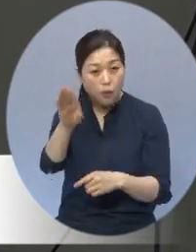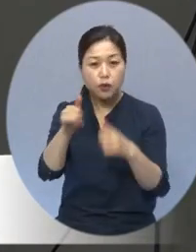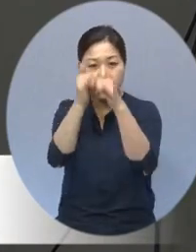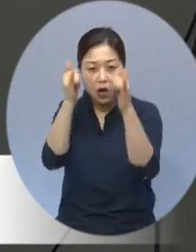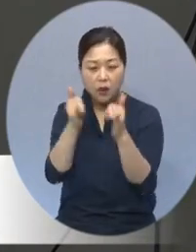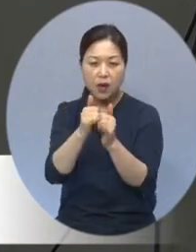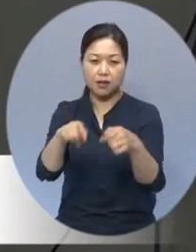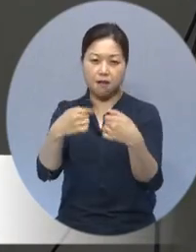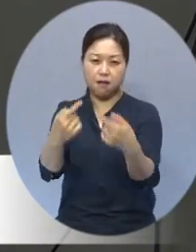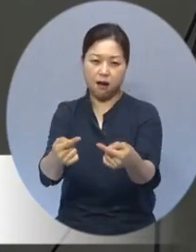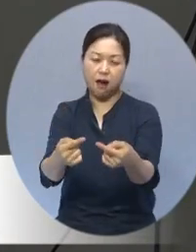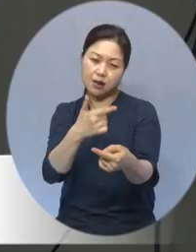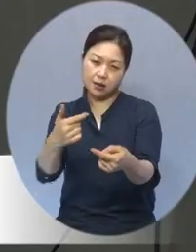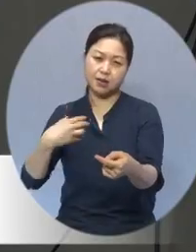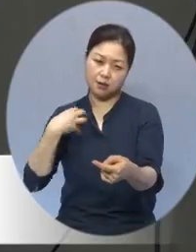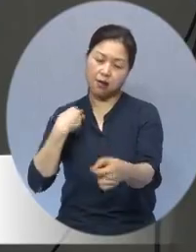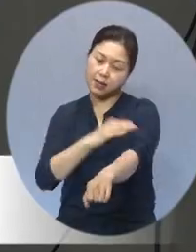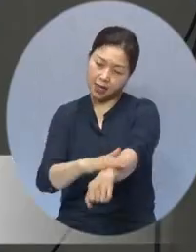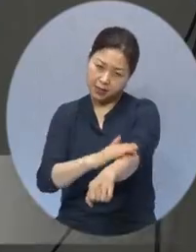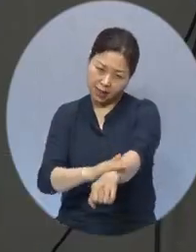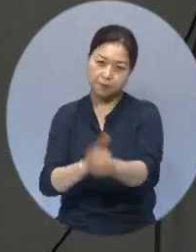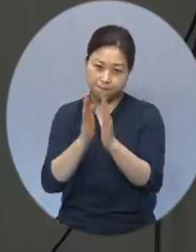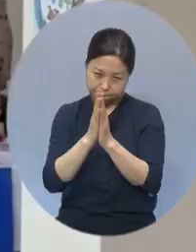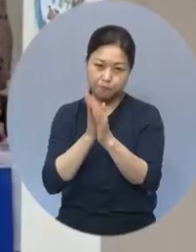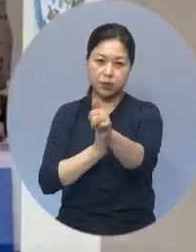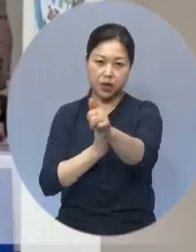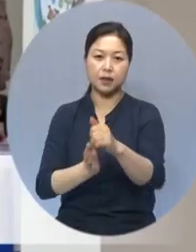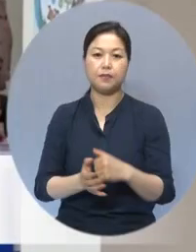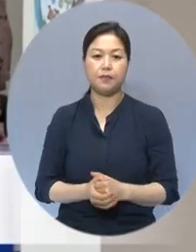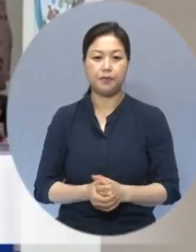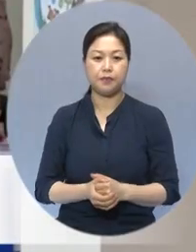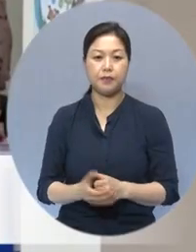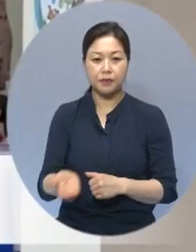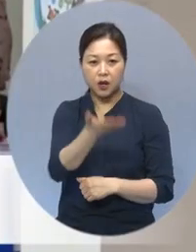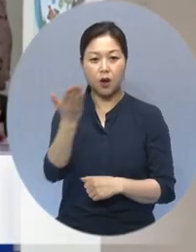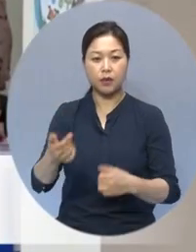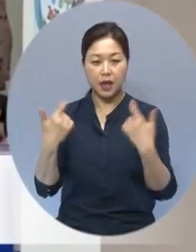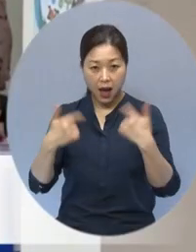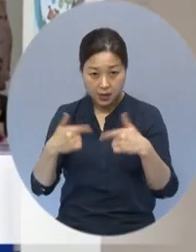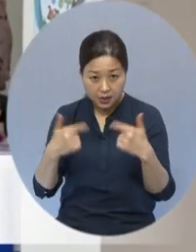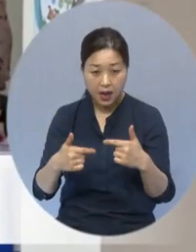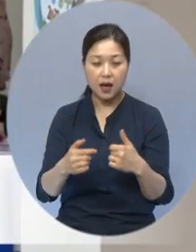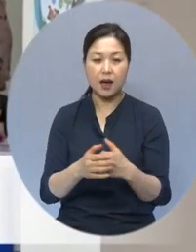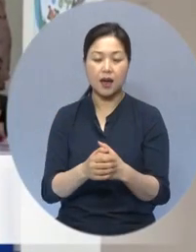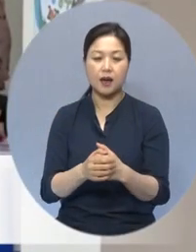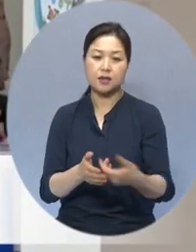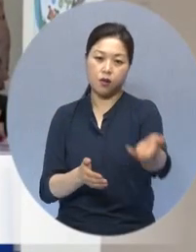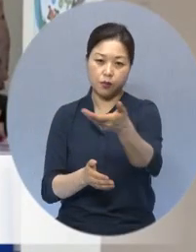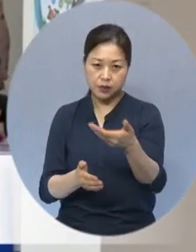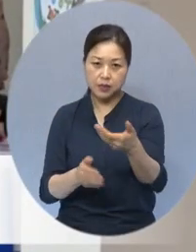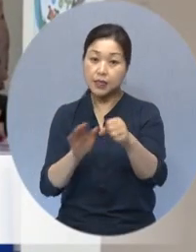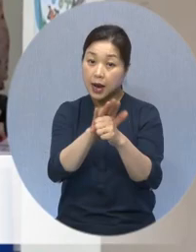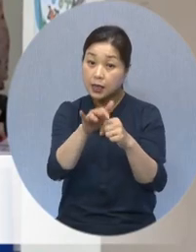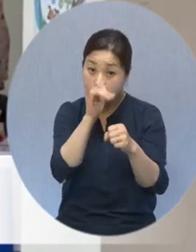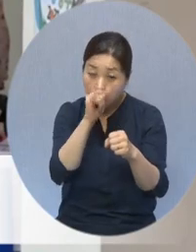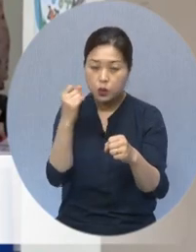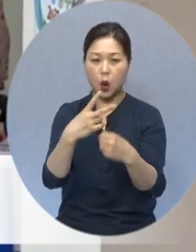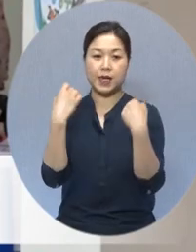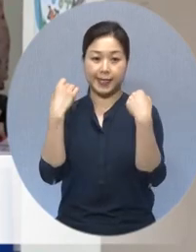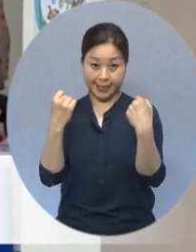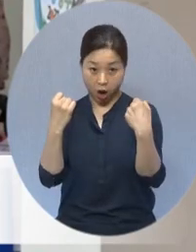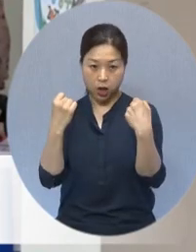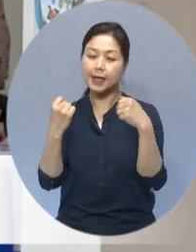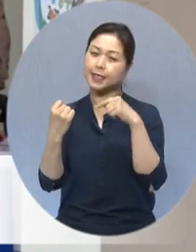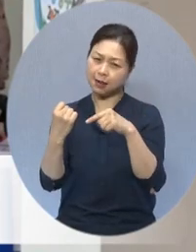사회에 커다란 주역이 될 수 있기를 기원합니다. 여러분 항상 우리가 여러분을 사랑하고 여러분 응원하는 것을